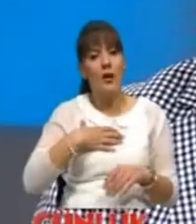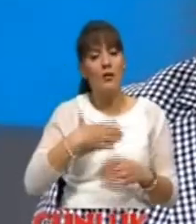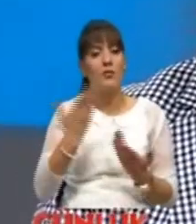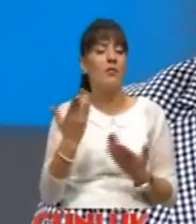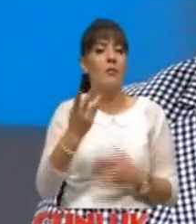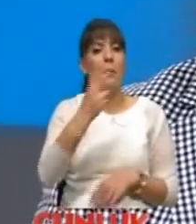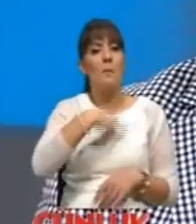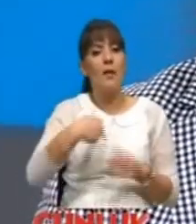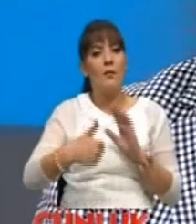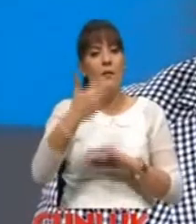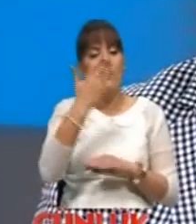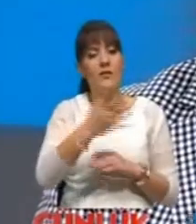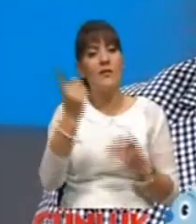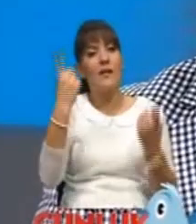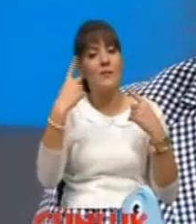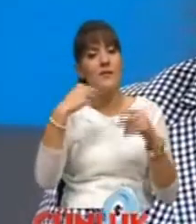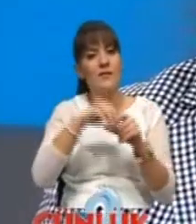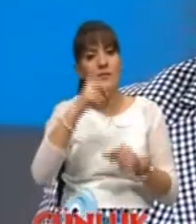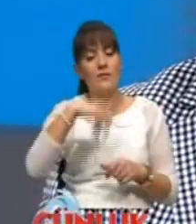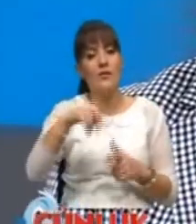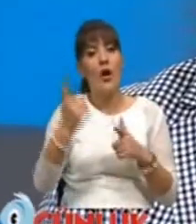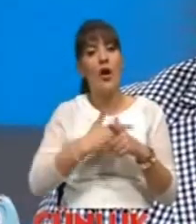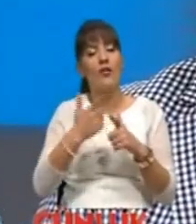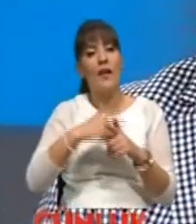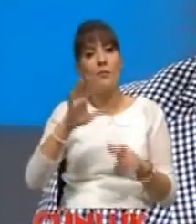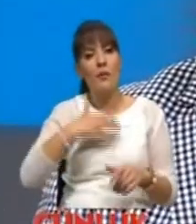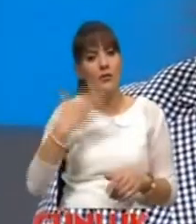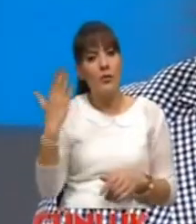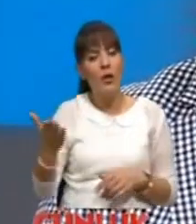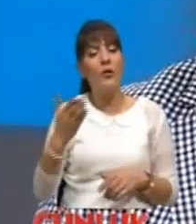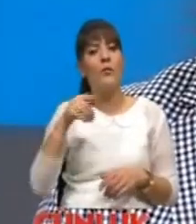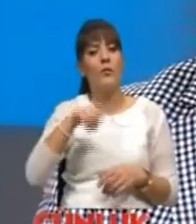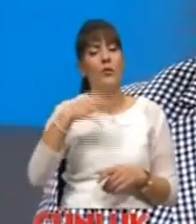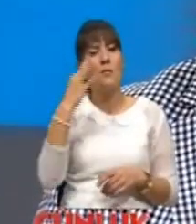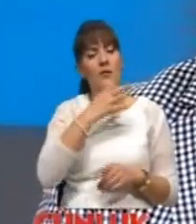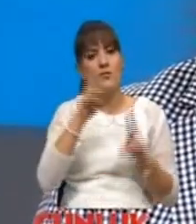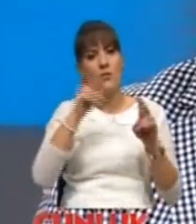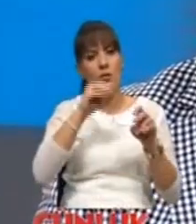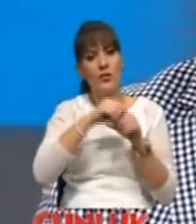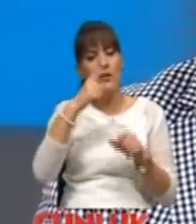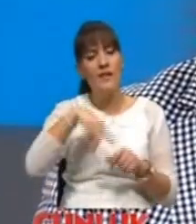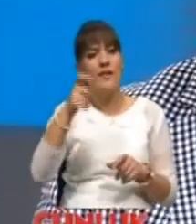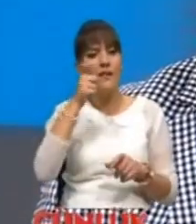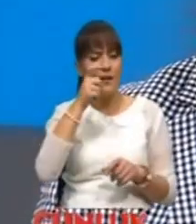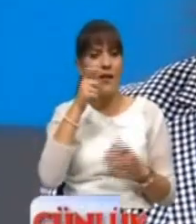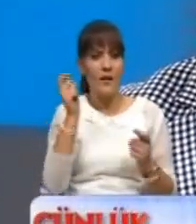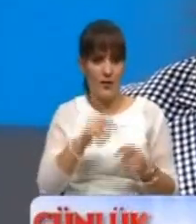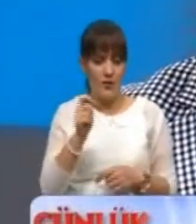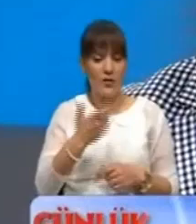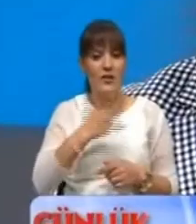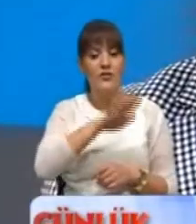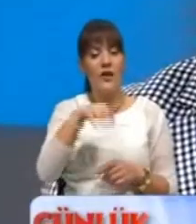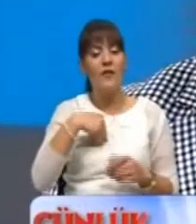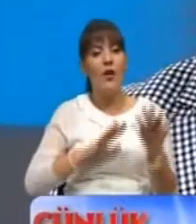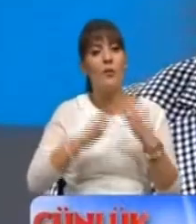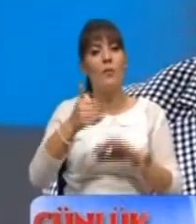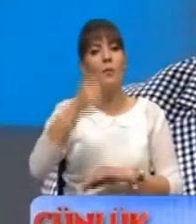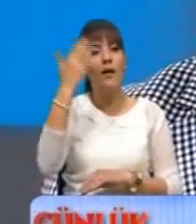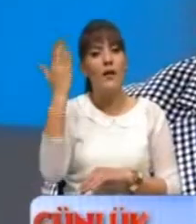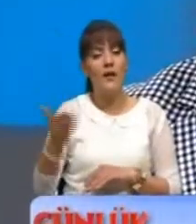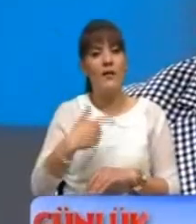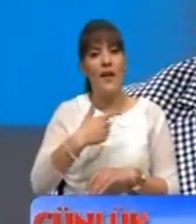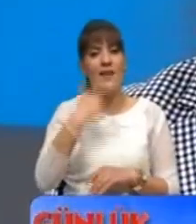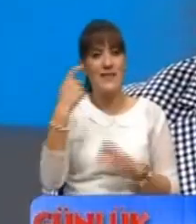yerel artık temsilciler, otel yöneticileri bu ve benzeri konuları zaten dikkat ediyorlar. Çevre ve Orman